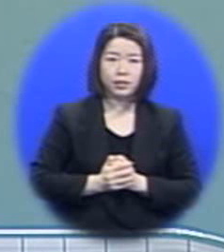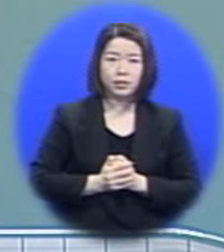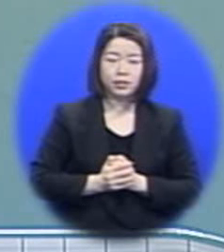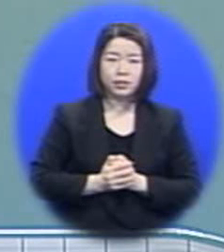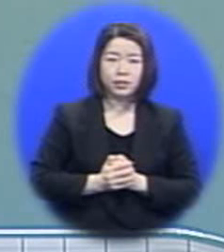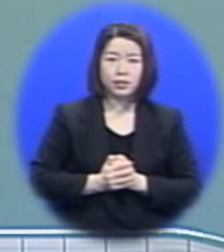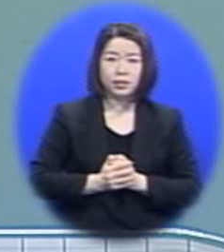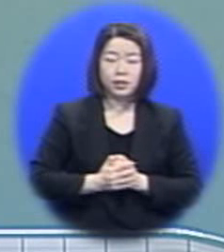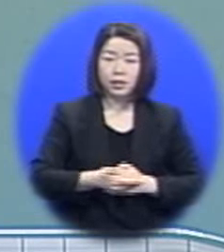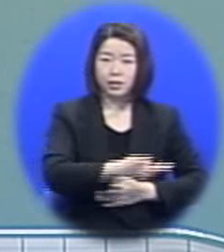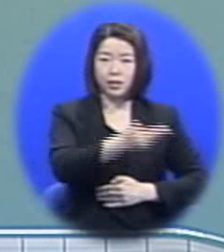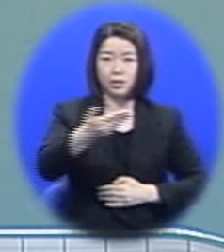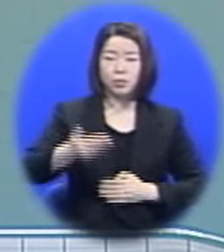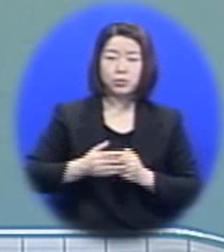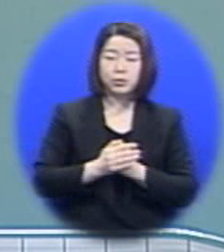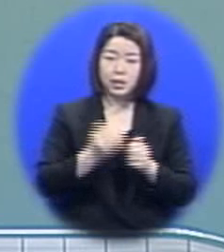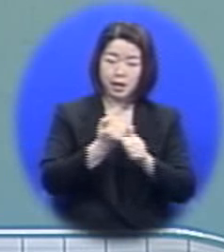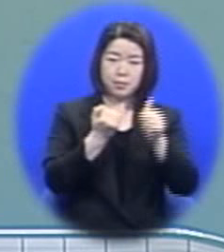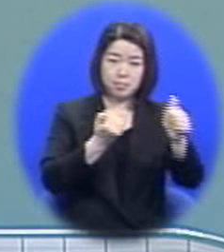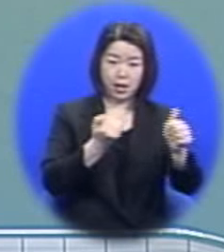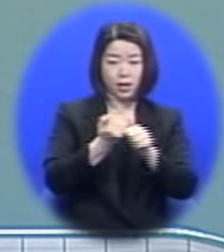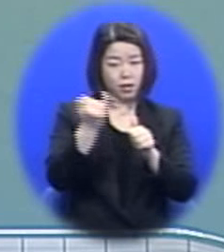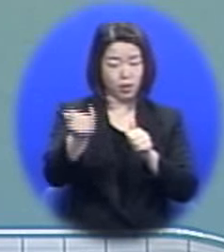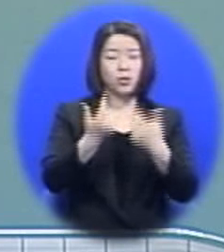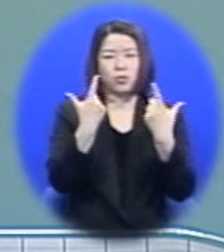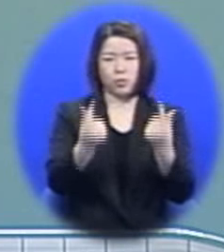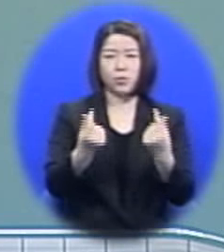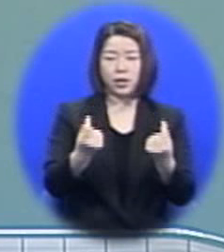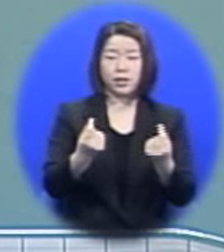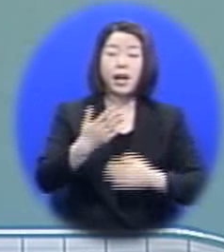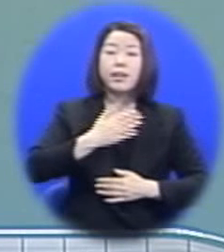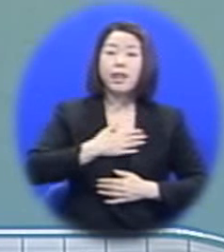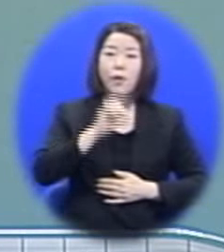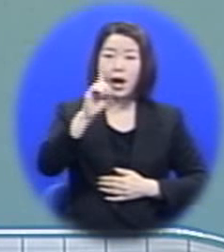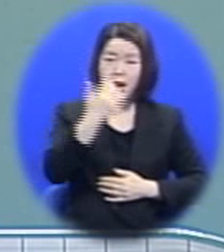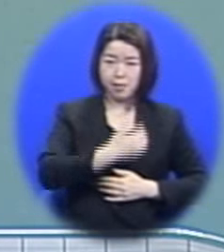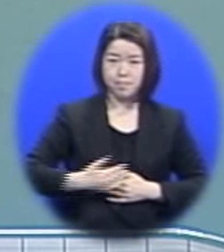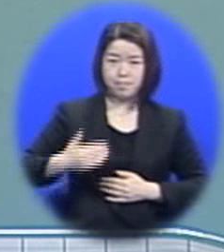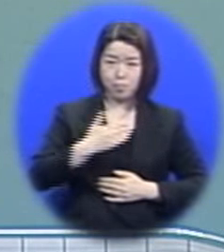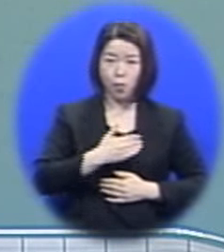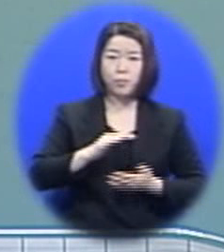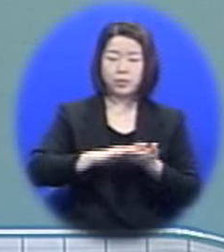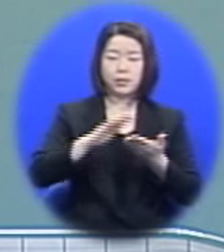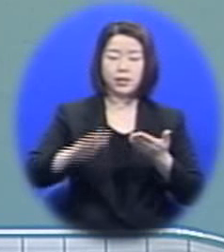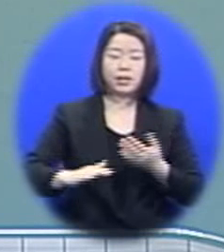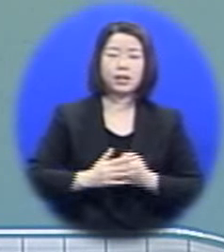거잖아요. 여러분 배우자도 똑같아요. 나와 한 몸입니다.